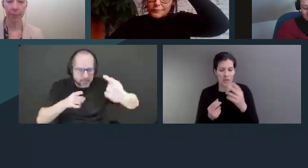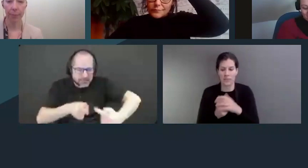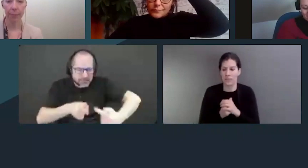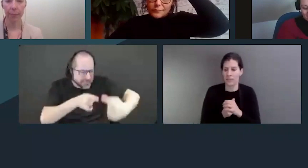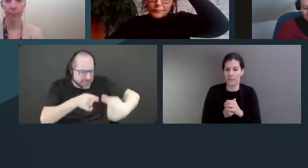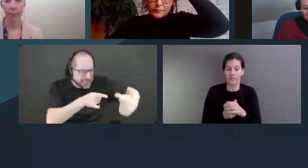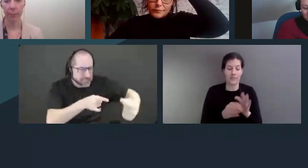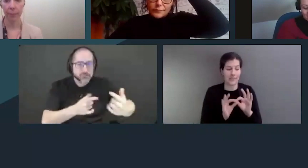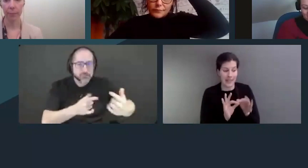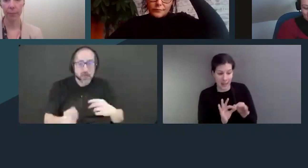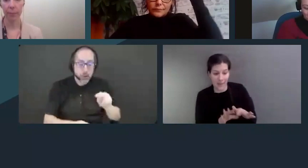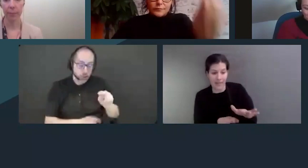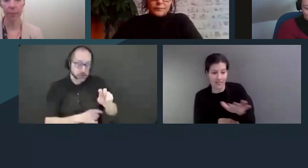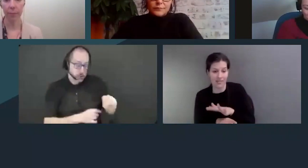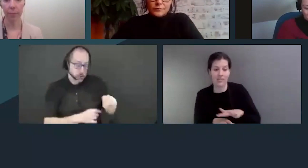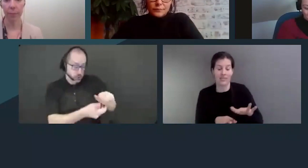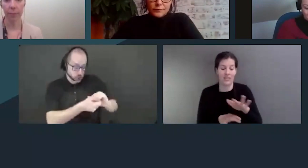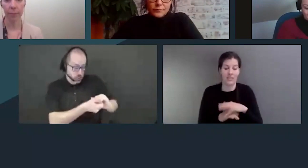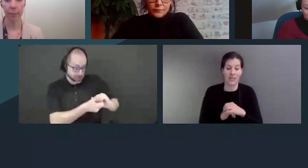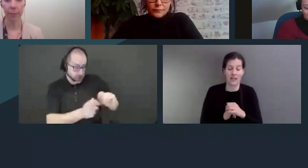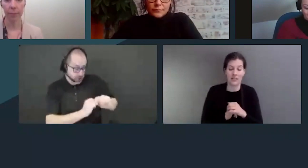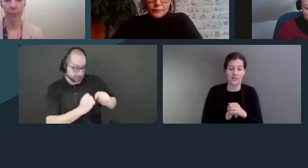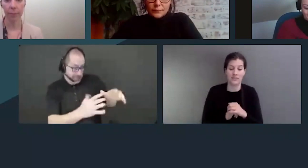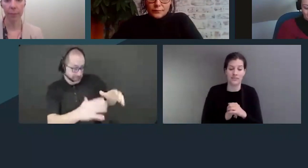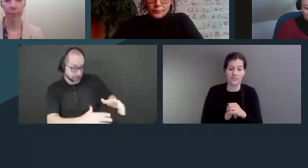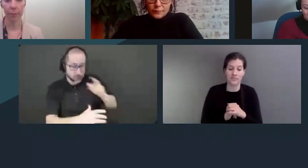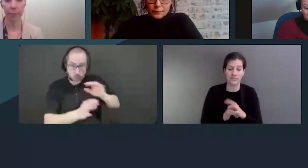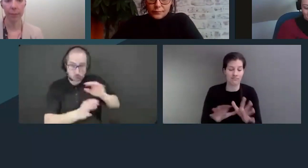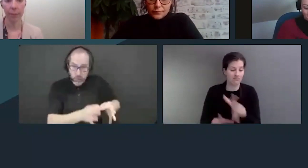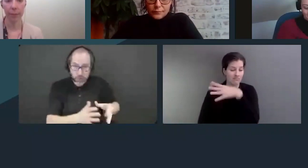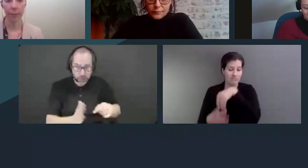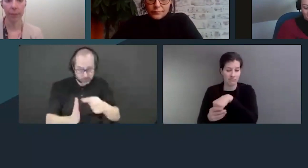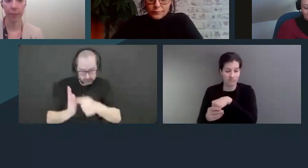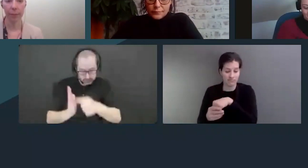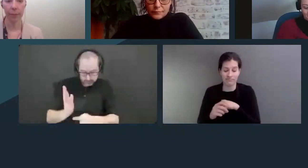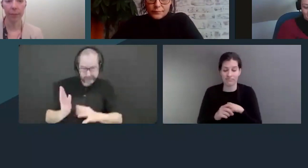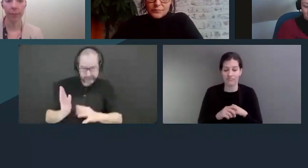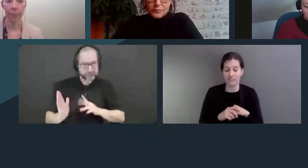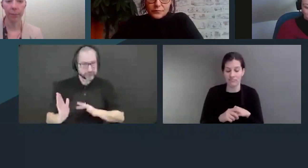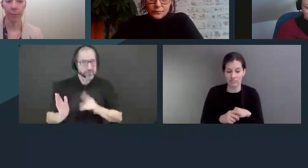Nouvelle-Écosse, en matière d'interprétation communautaire, nous avons réussi à l'accomplir.